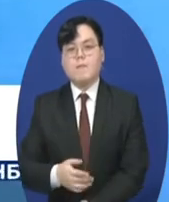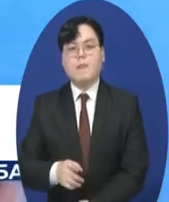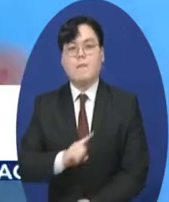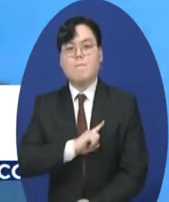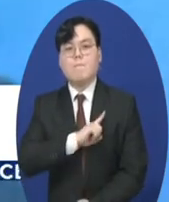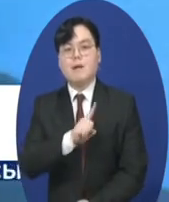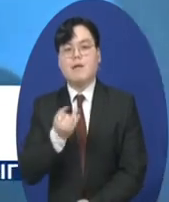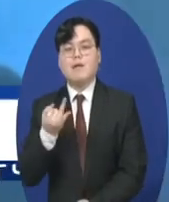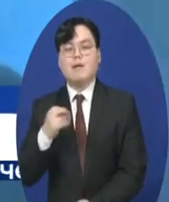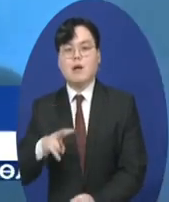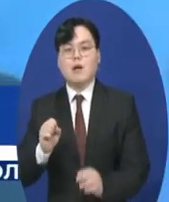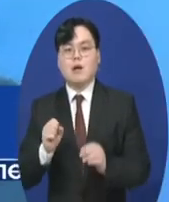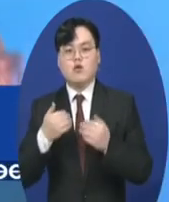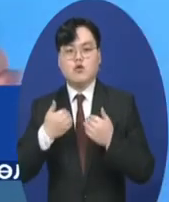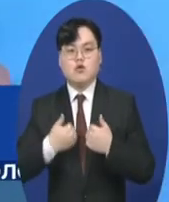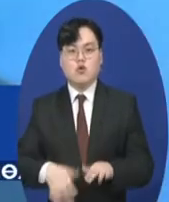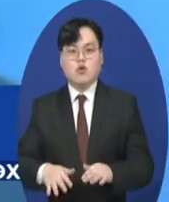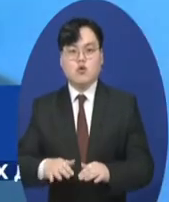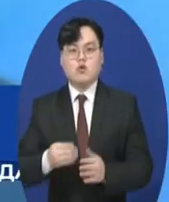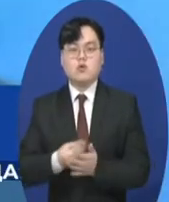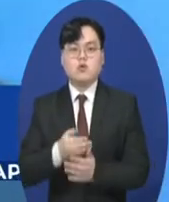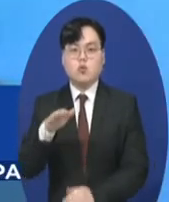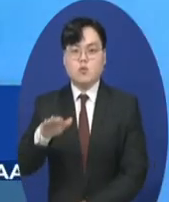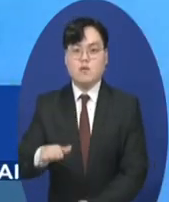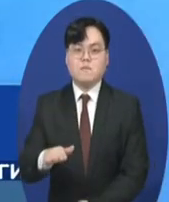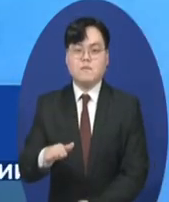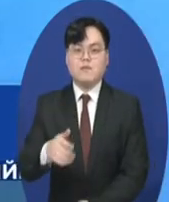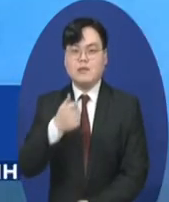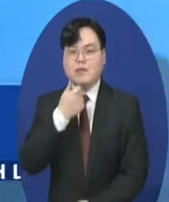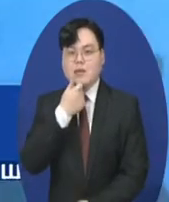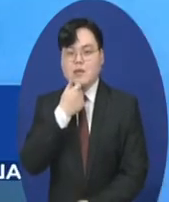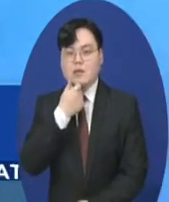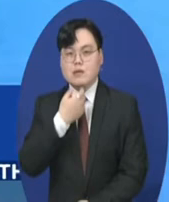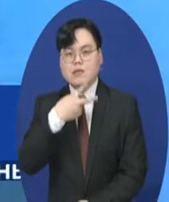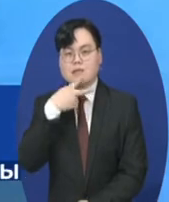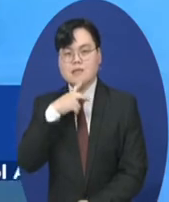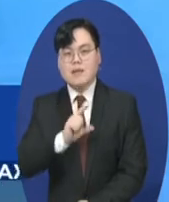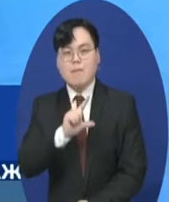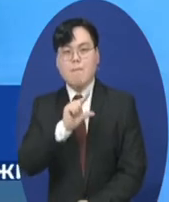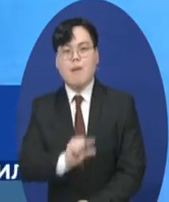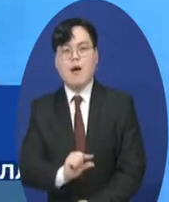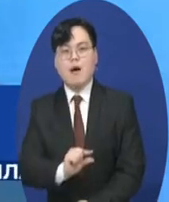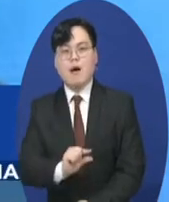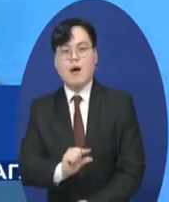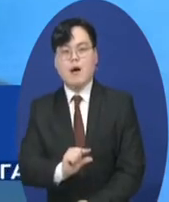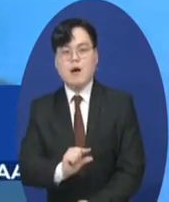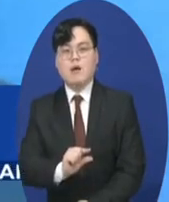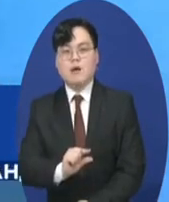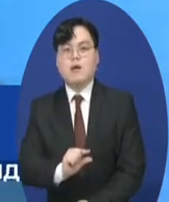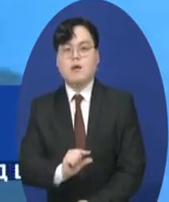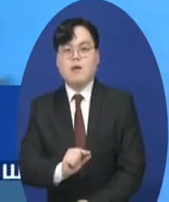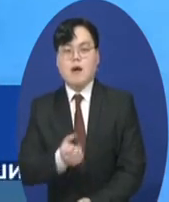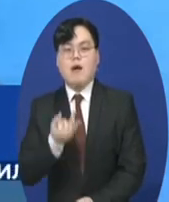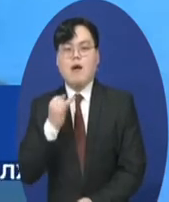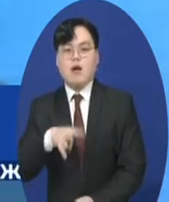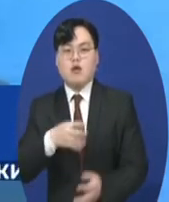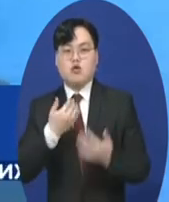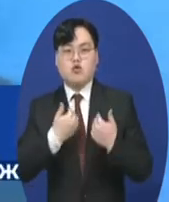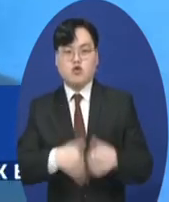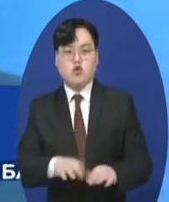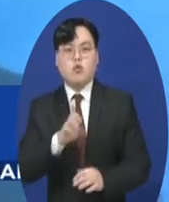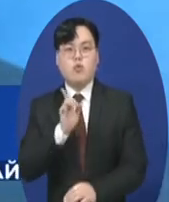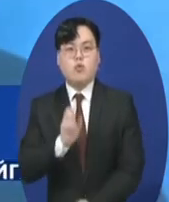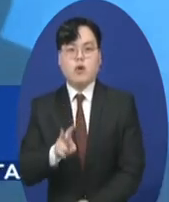айл төрснөөр хүүхэд эсвэл одоо юу гэдгийг орлогын төвшин багтаа, орлого багтаа айл төрснөөр нийгмээс